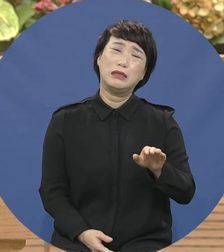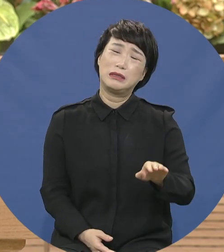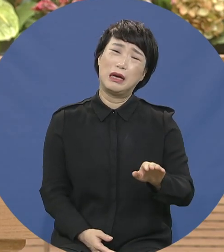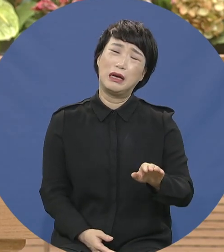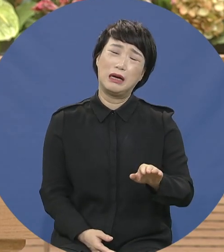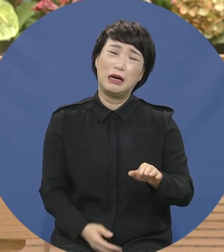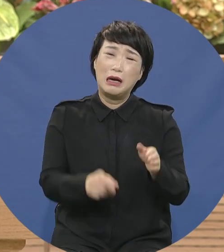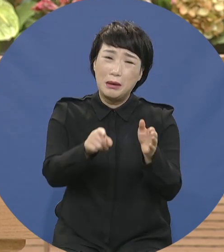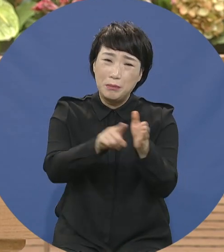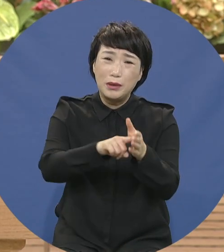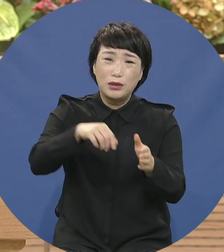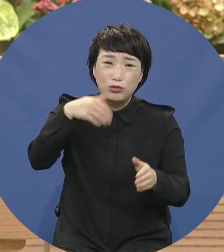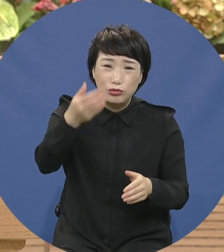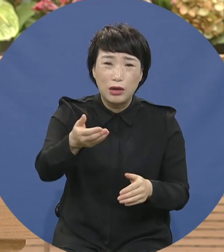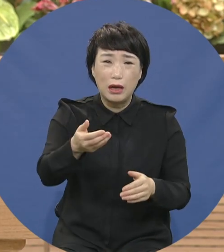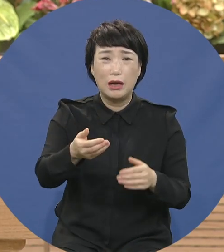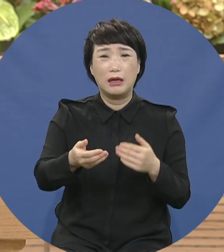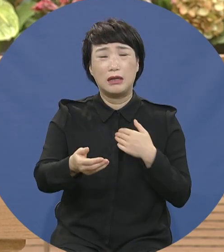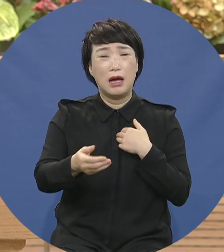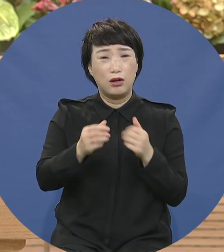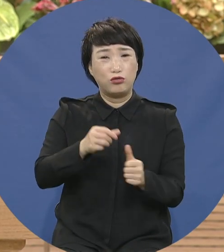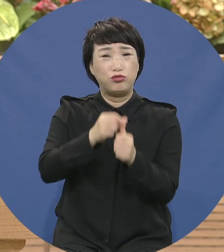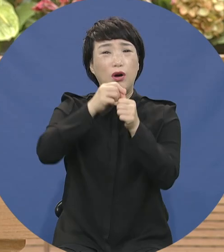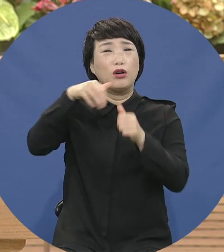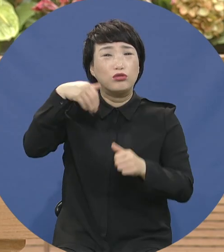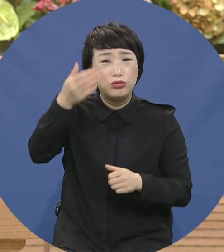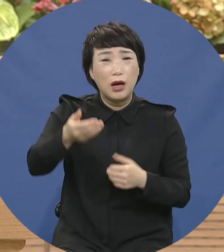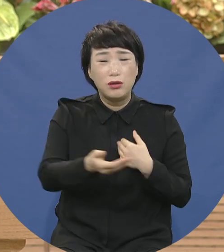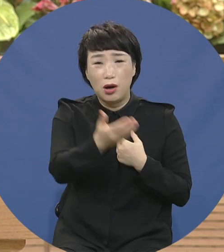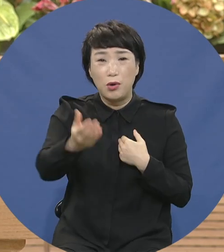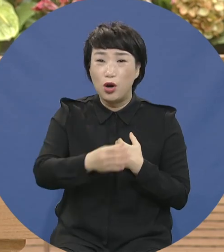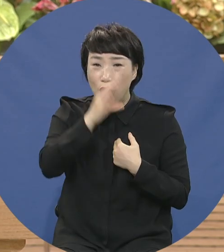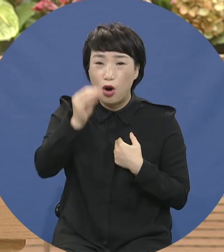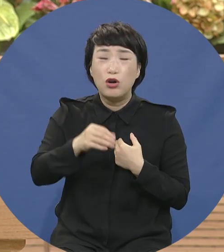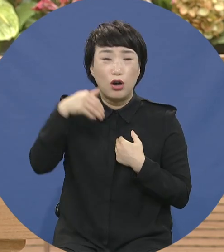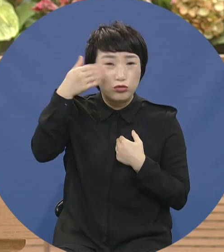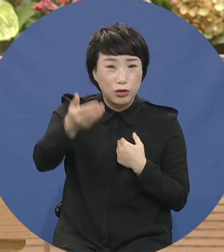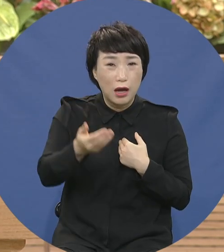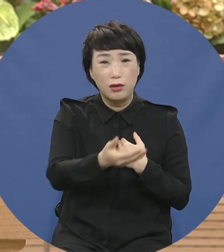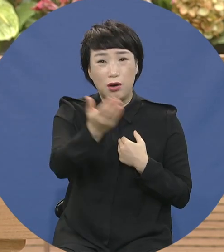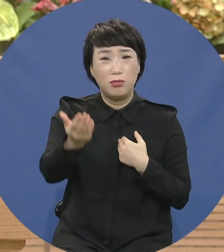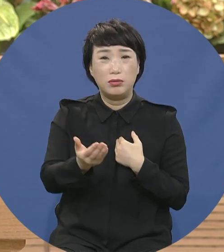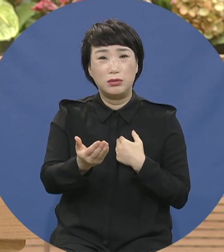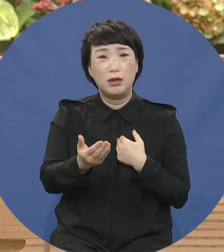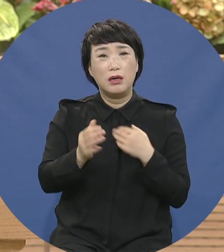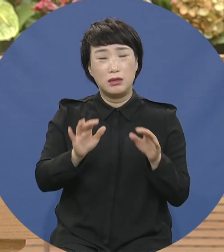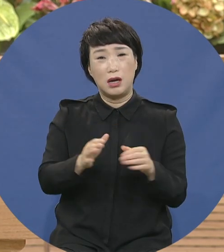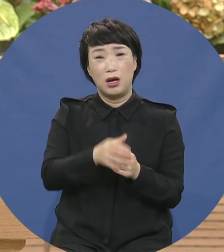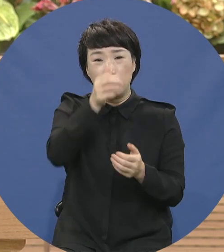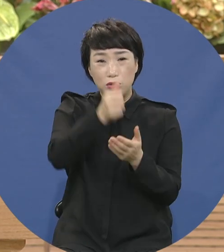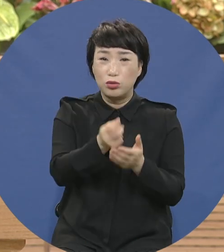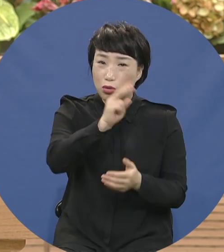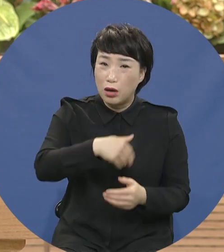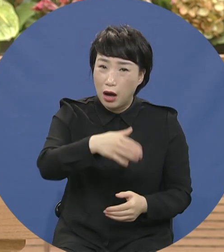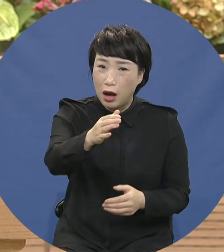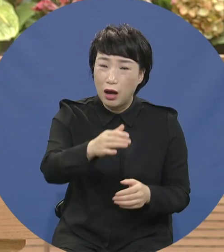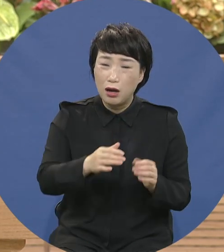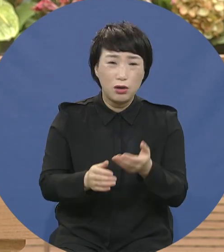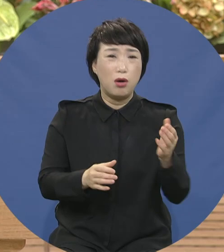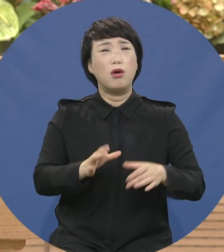우리가 믿은 다음에 구원받은 다음에 거룩한 다음에 죄로 돌아가는